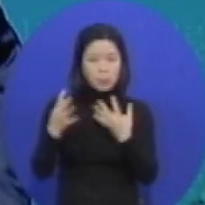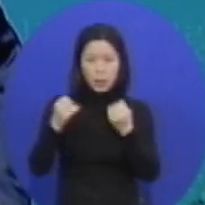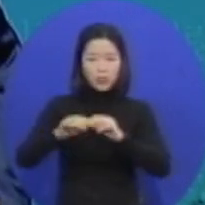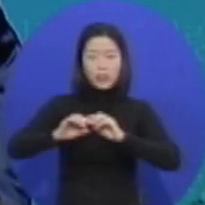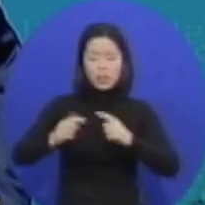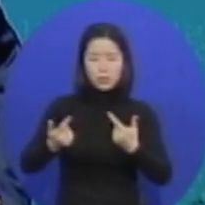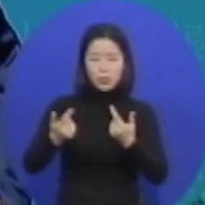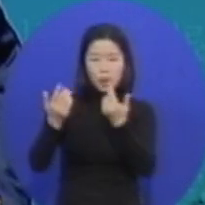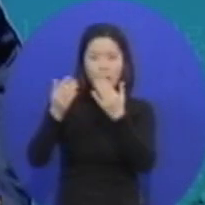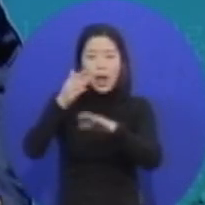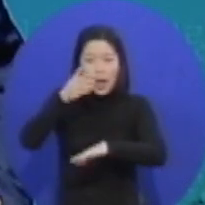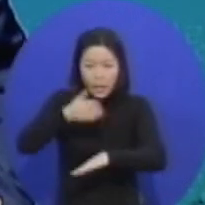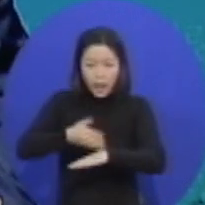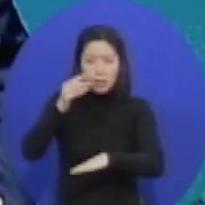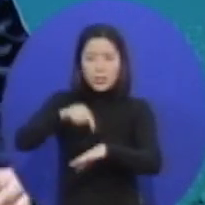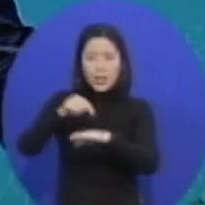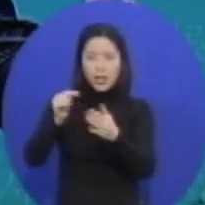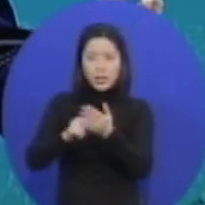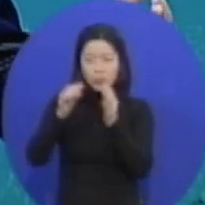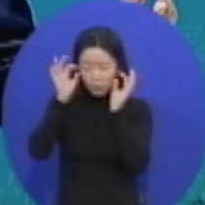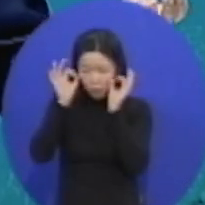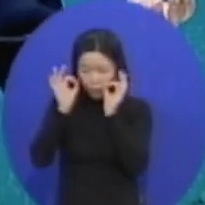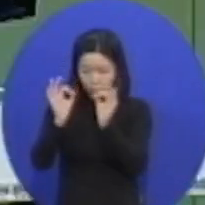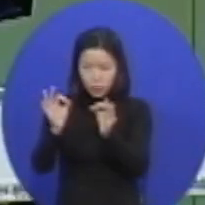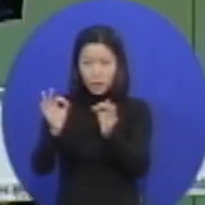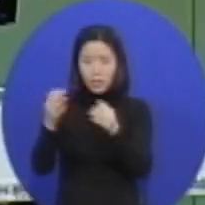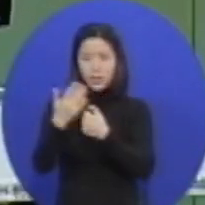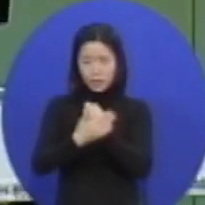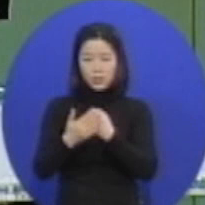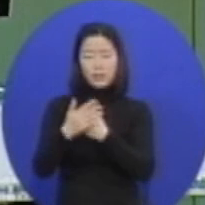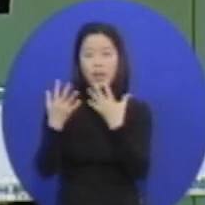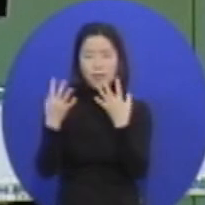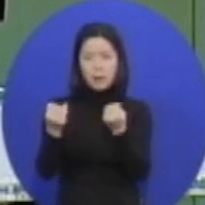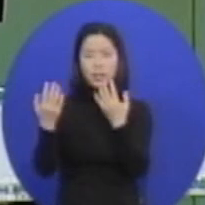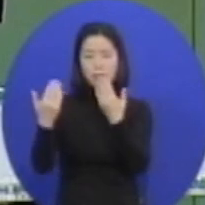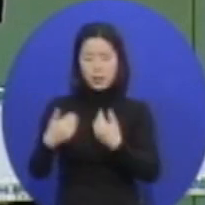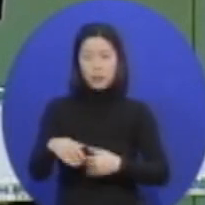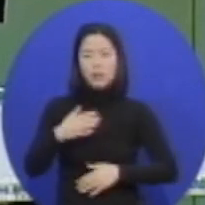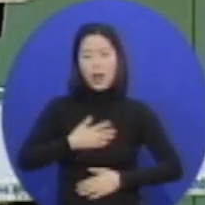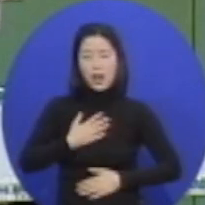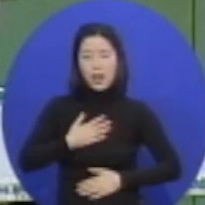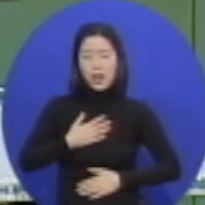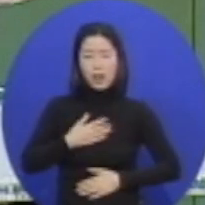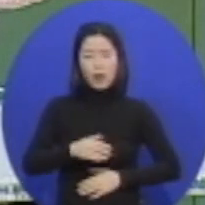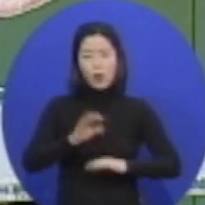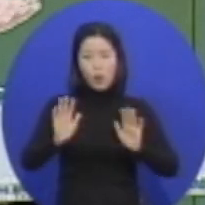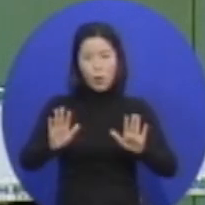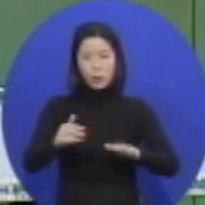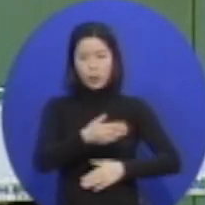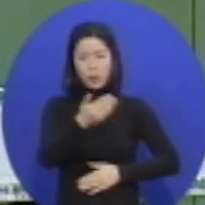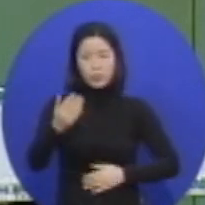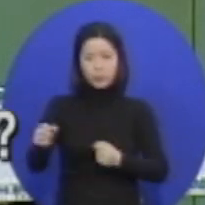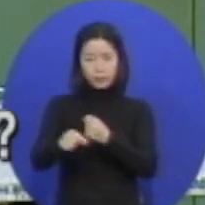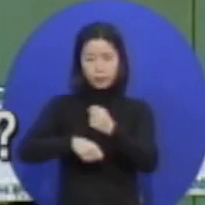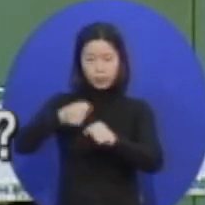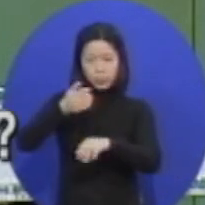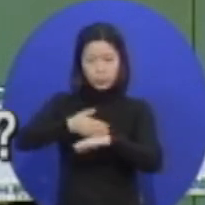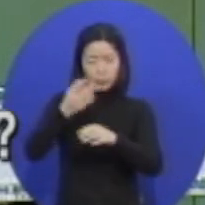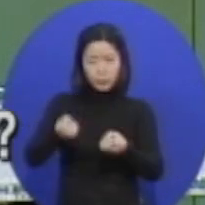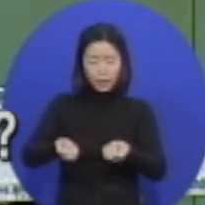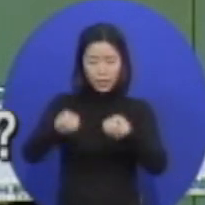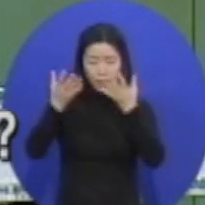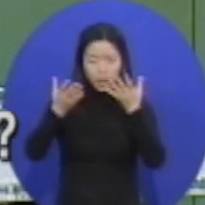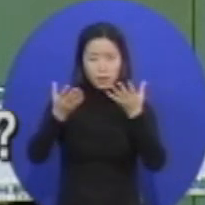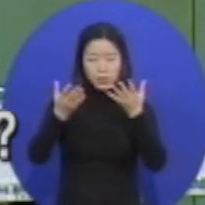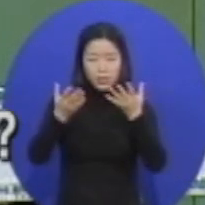것 않은 거죠 여러분은 오늘 이제 추수감사 주일을 앞두고 있는데 발에 3시 본